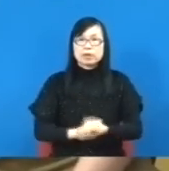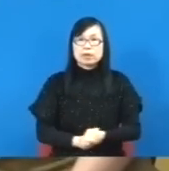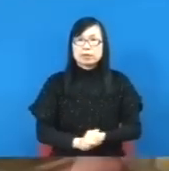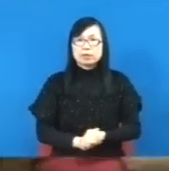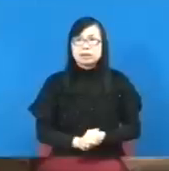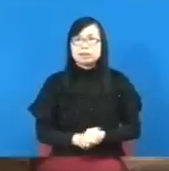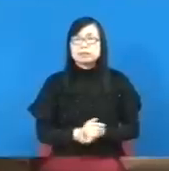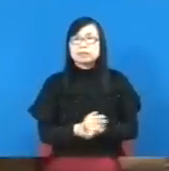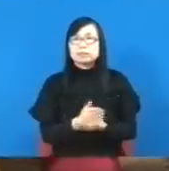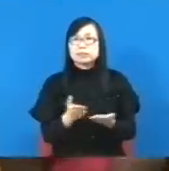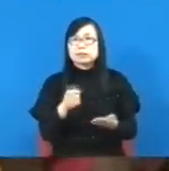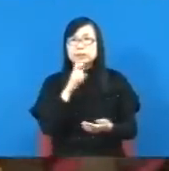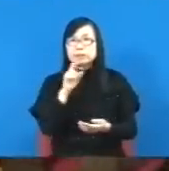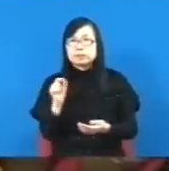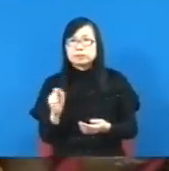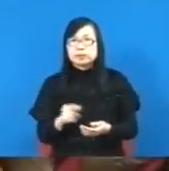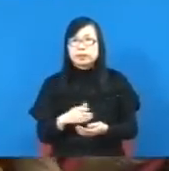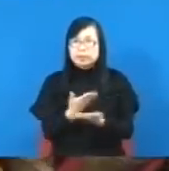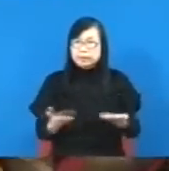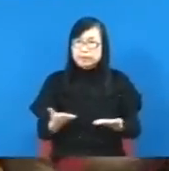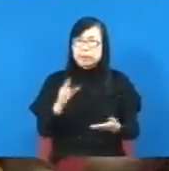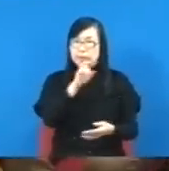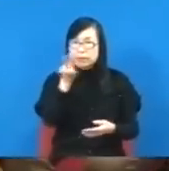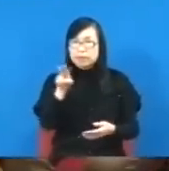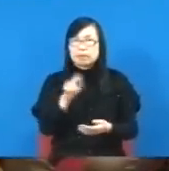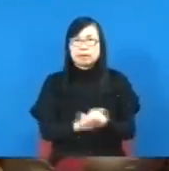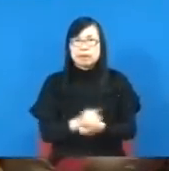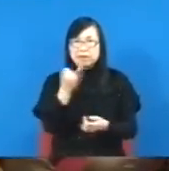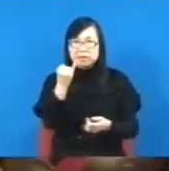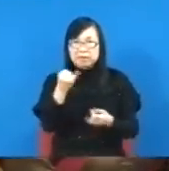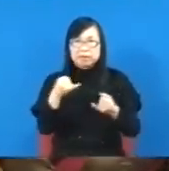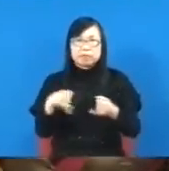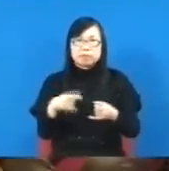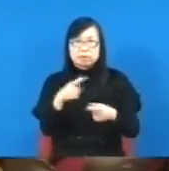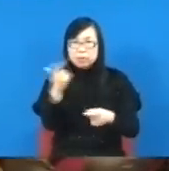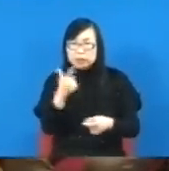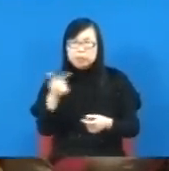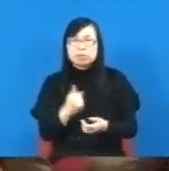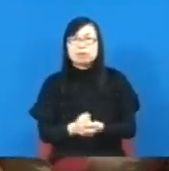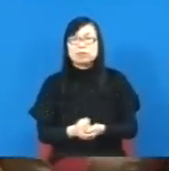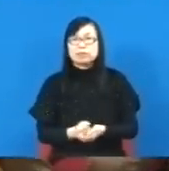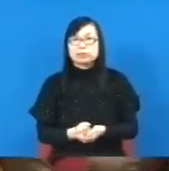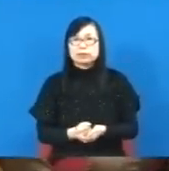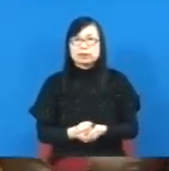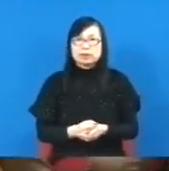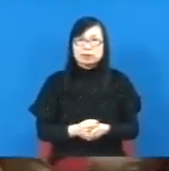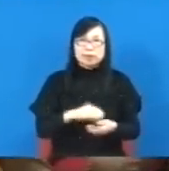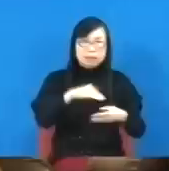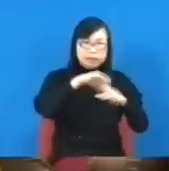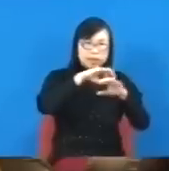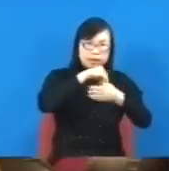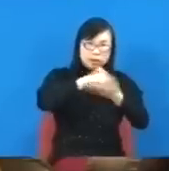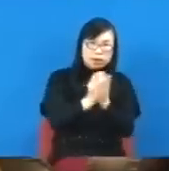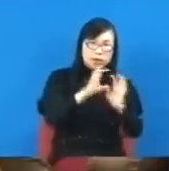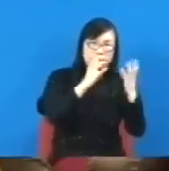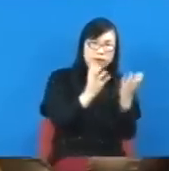對票有咩意義？有咩意義？ 大家而家要睇就係話你受人多唔多咯？ 哦，即係咁嘅。 或者你係咪各派都覺得你